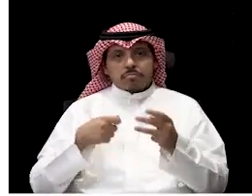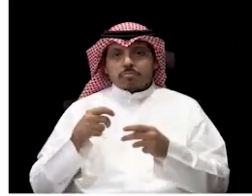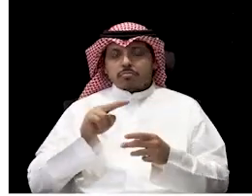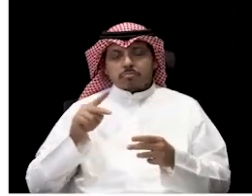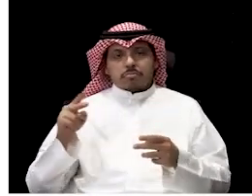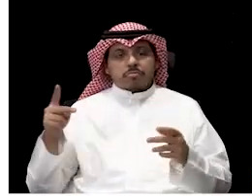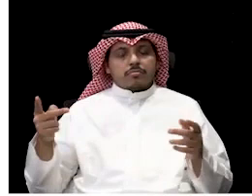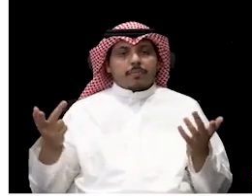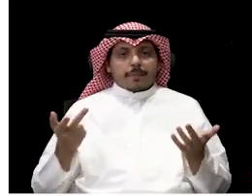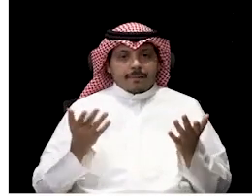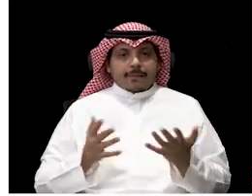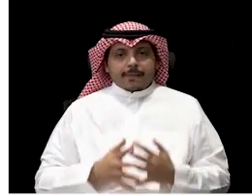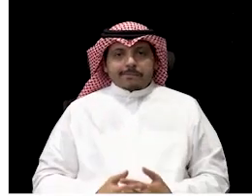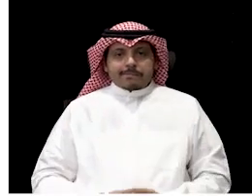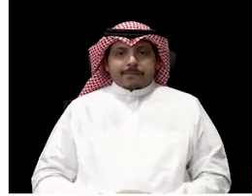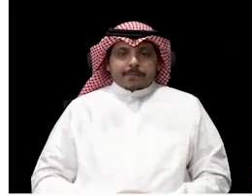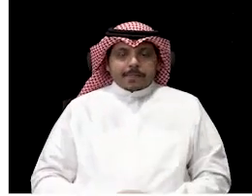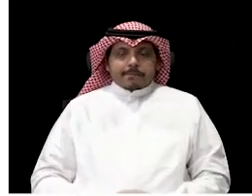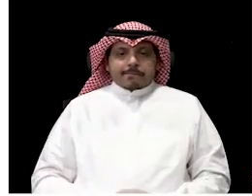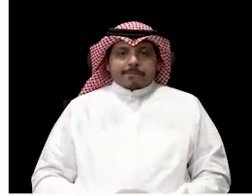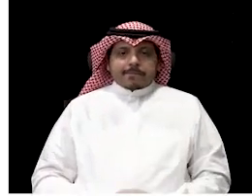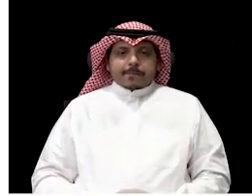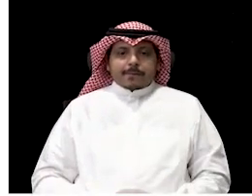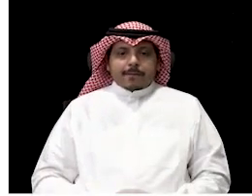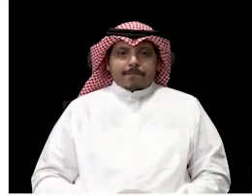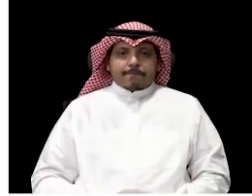الأمثلة التي تحتاج إلى عدة اختصاصات.